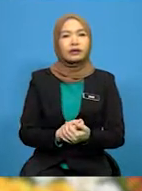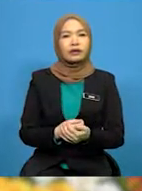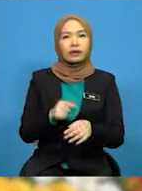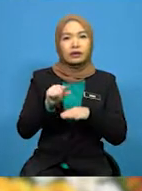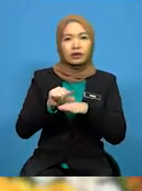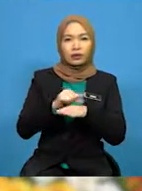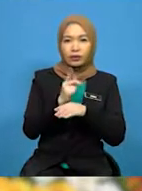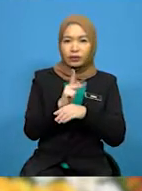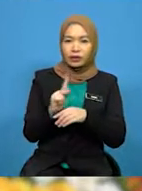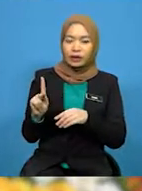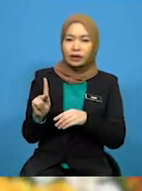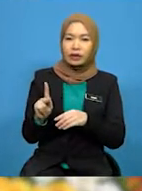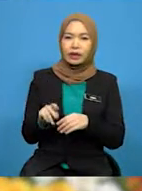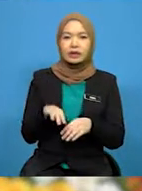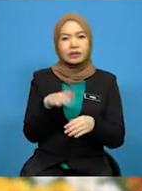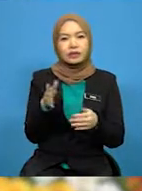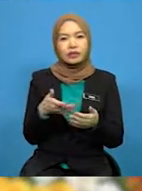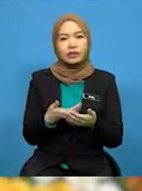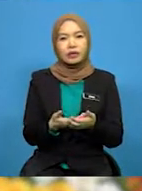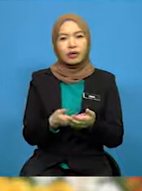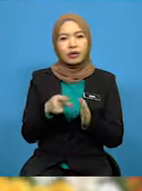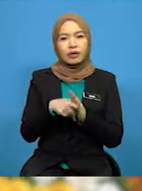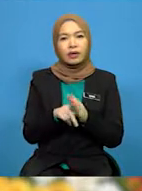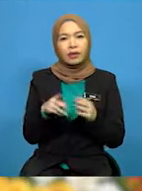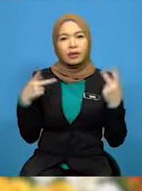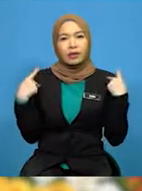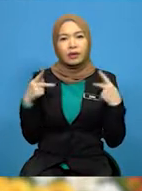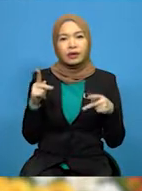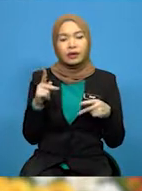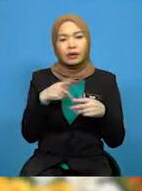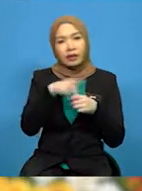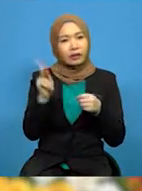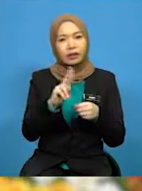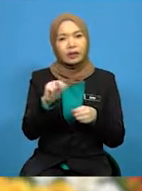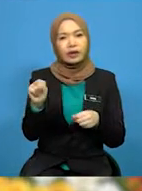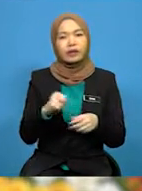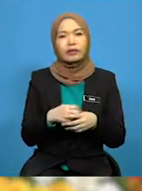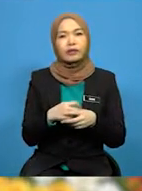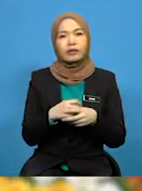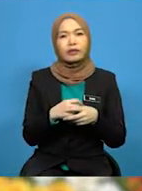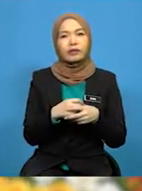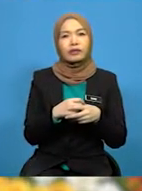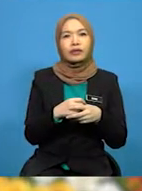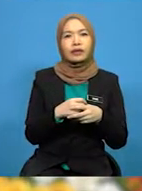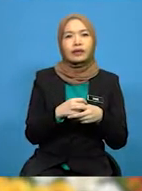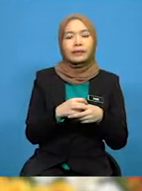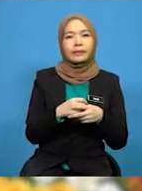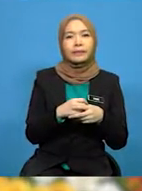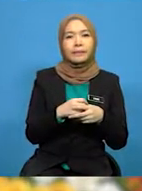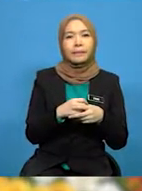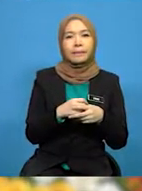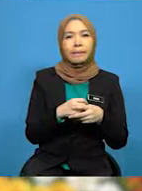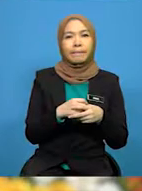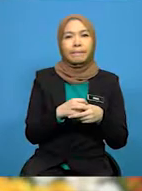ada dengan kadar pengangguran kurang daripada 4%. Jadi itulah maksud inflasi dan pengangguran tadi. Okey, kalau macam tu Cik